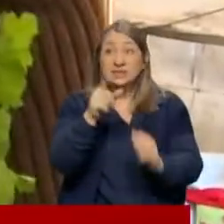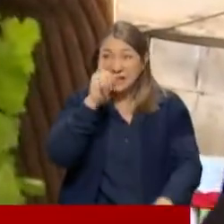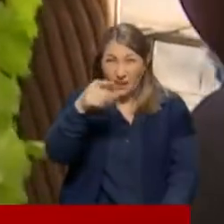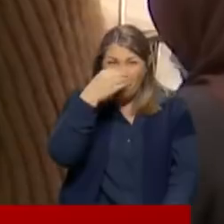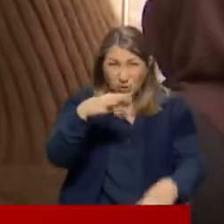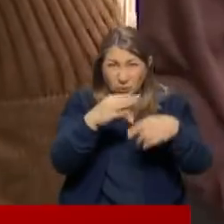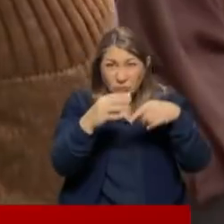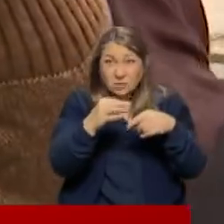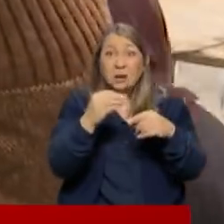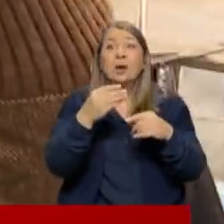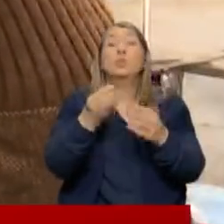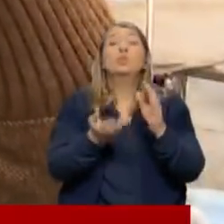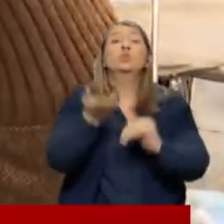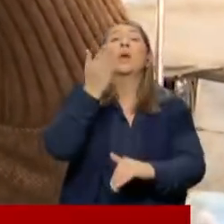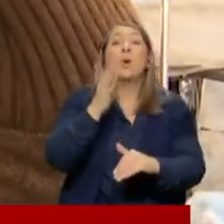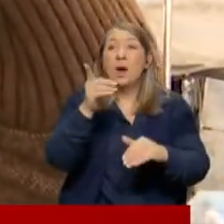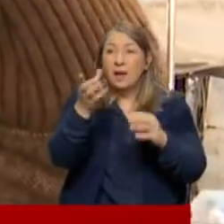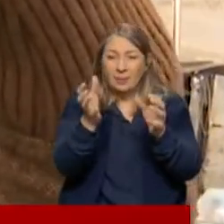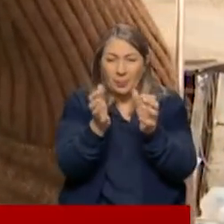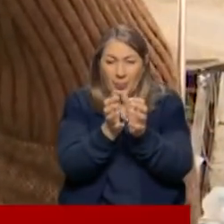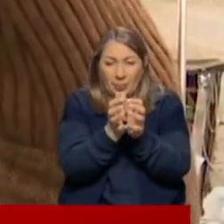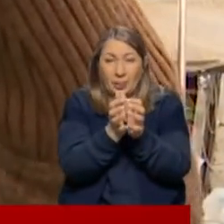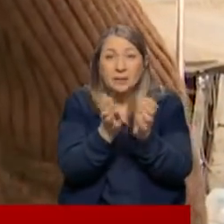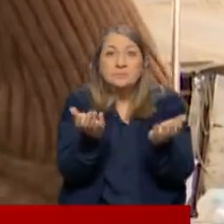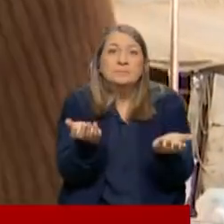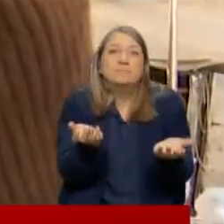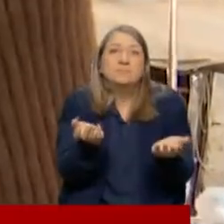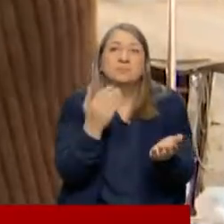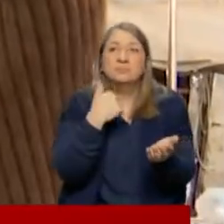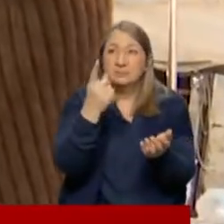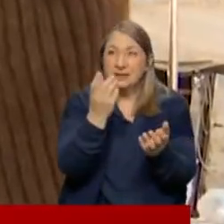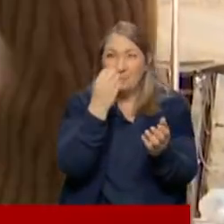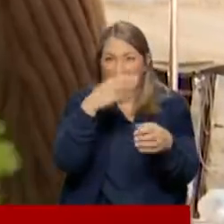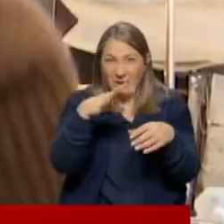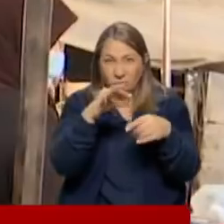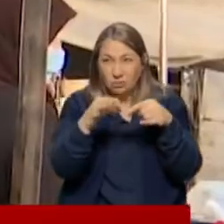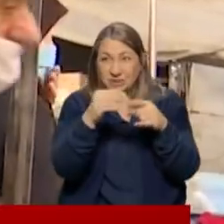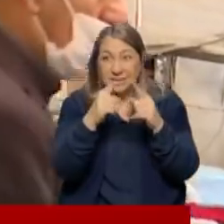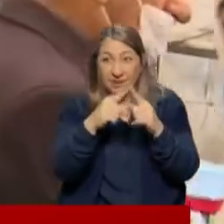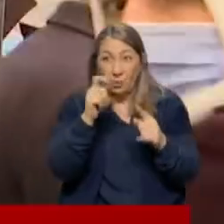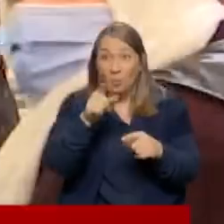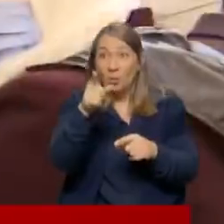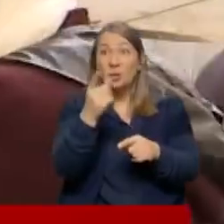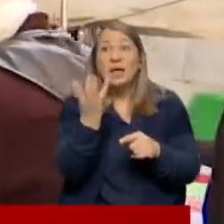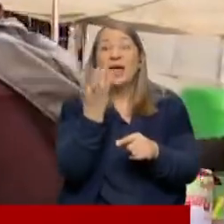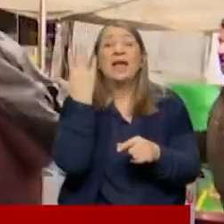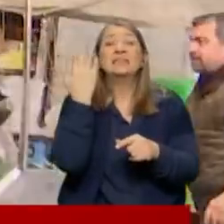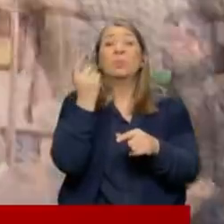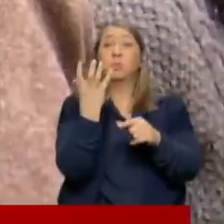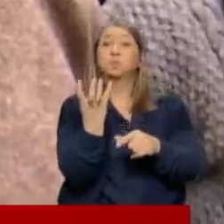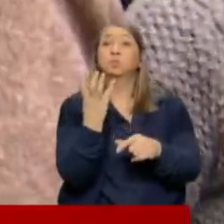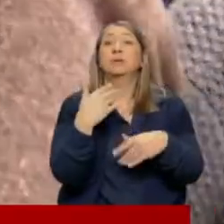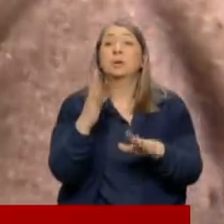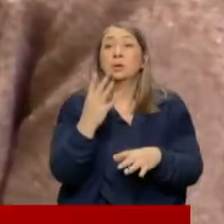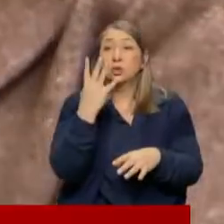sadece etiketler yükselmiyor. Bağlar da aslında gittikçe eriyor. Biz bir bağ maydanoz hesabı yapıyoruz ama bu bağlar da eski bağlar değil.